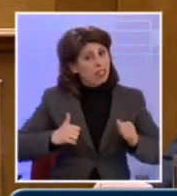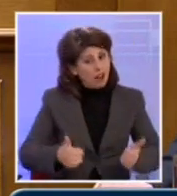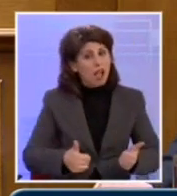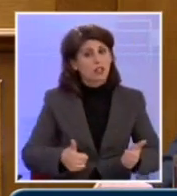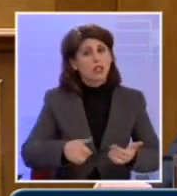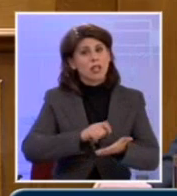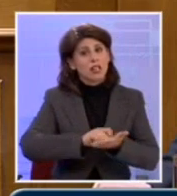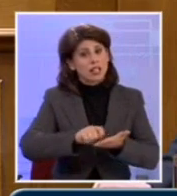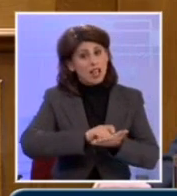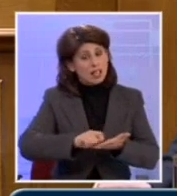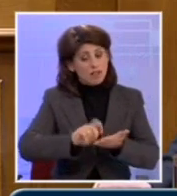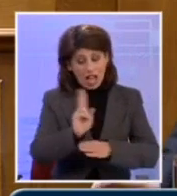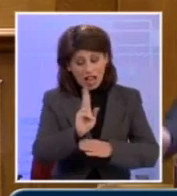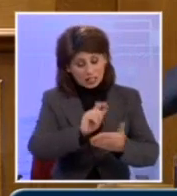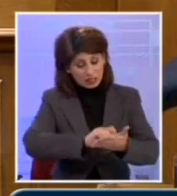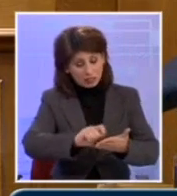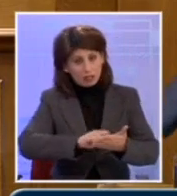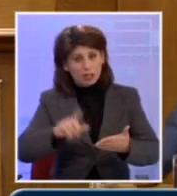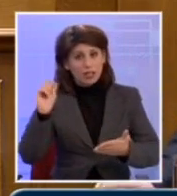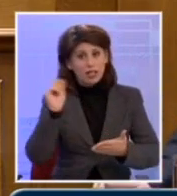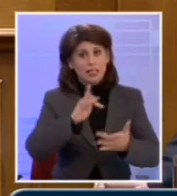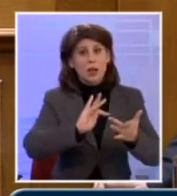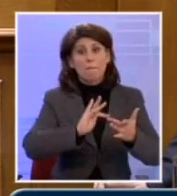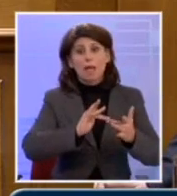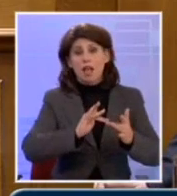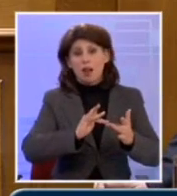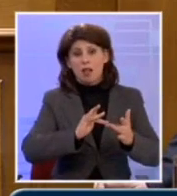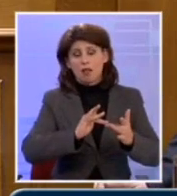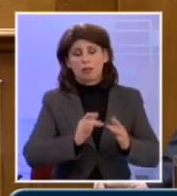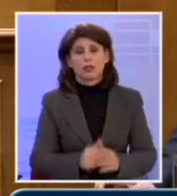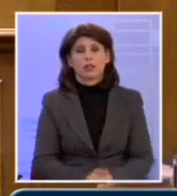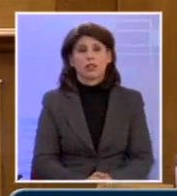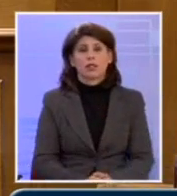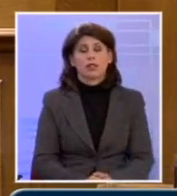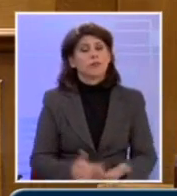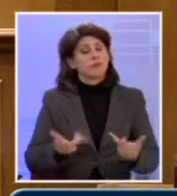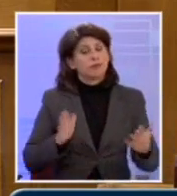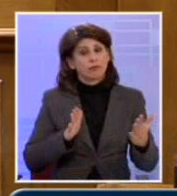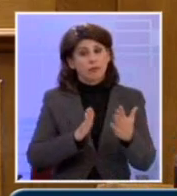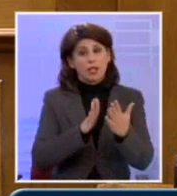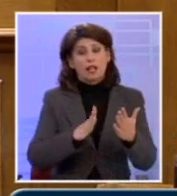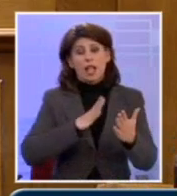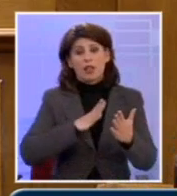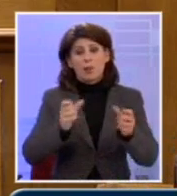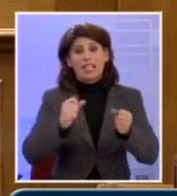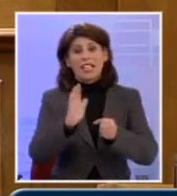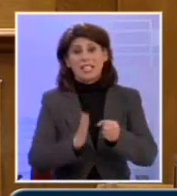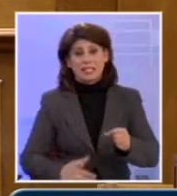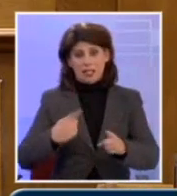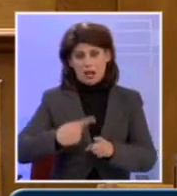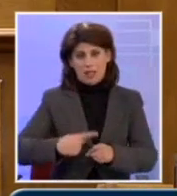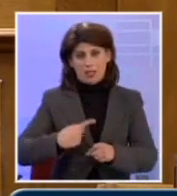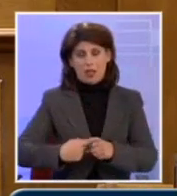να γράφουν σε χαρτί και να στέλνουν email ότι η αντιμετώπιση της ανθρωπιστικής κρίσης στην